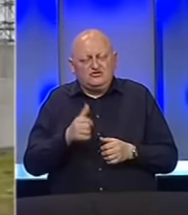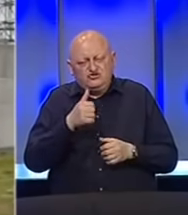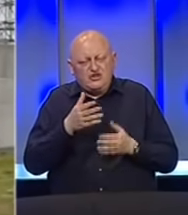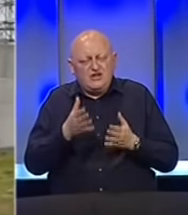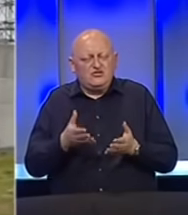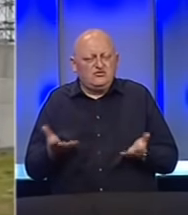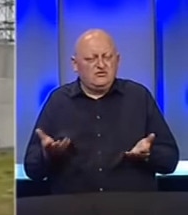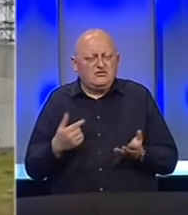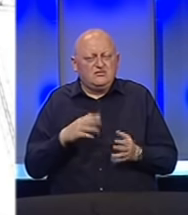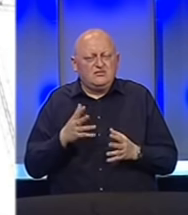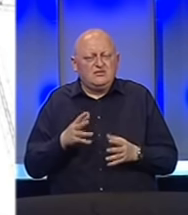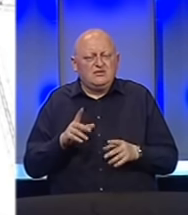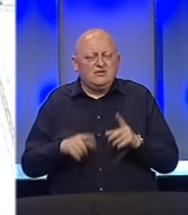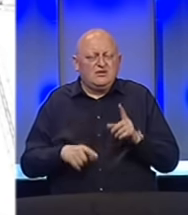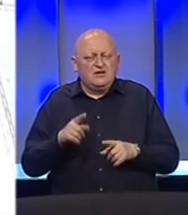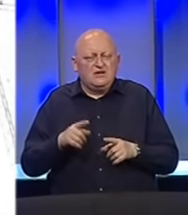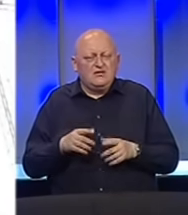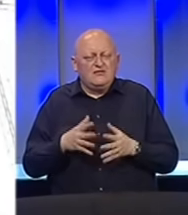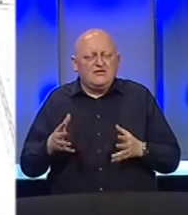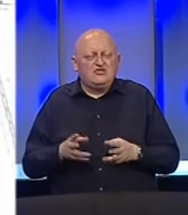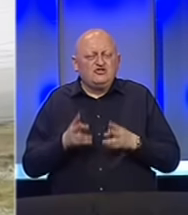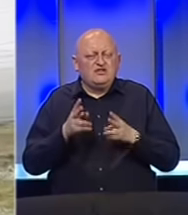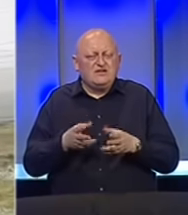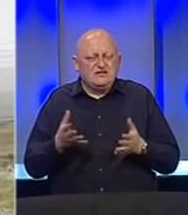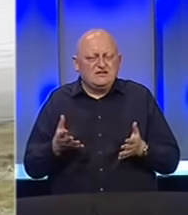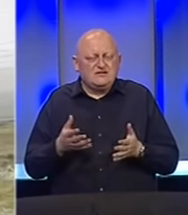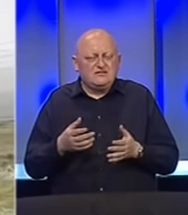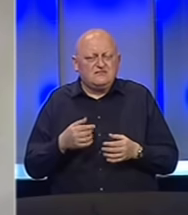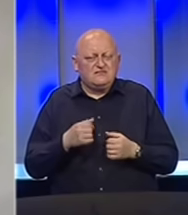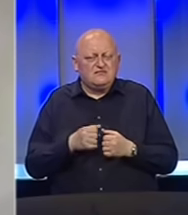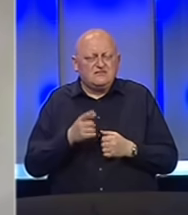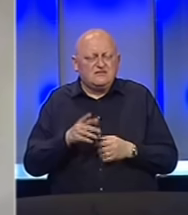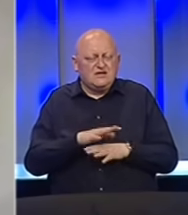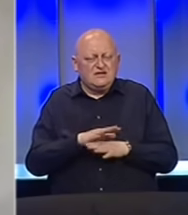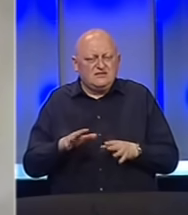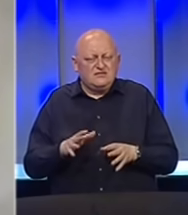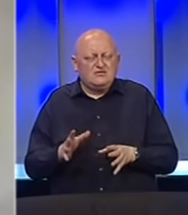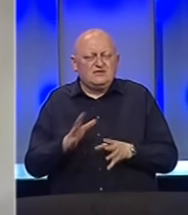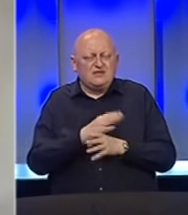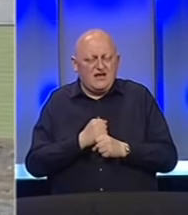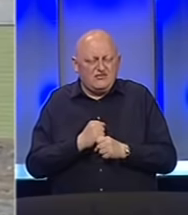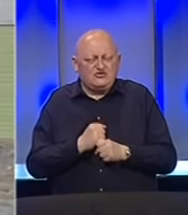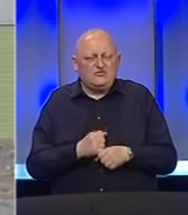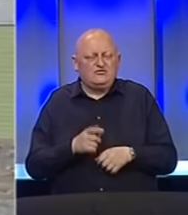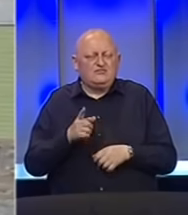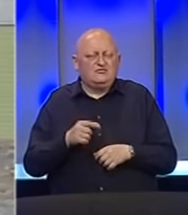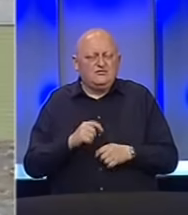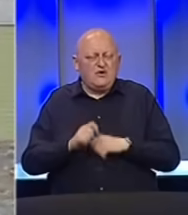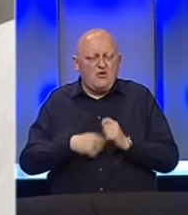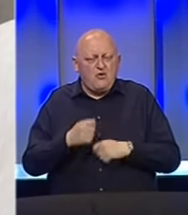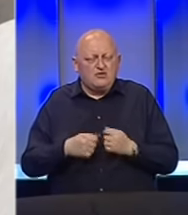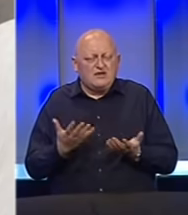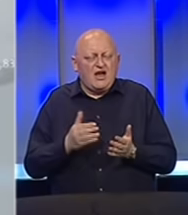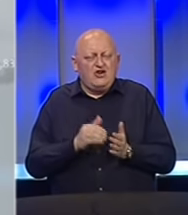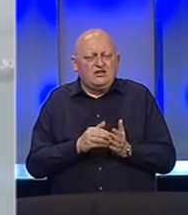je neki možda i veći izazov da to sve prebrodimo, da završimo taj posao